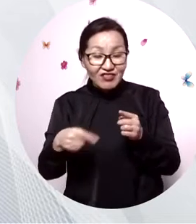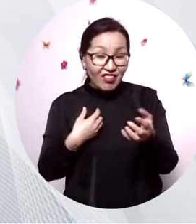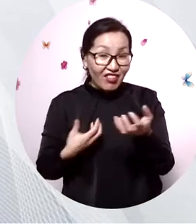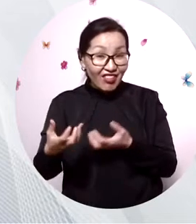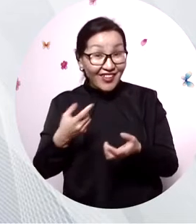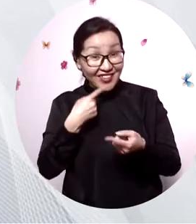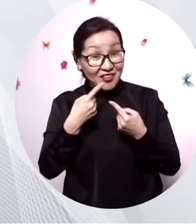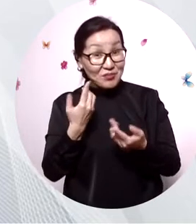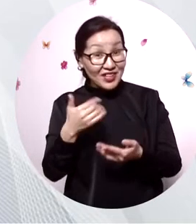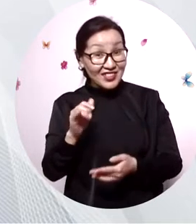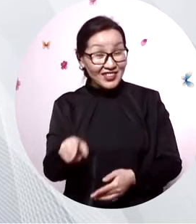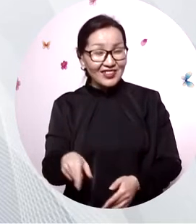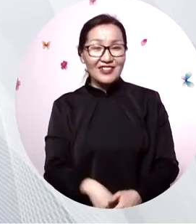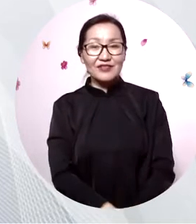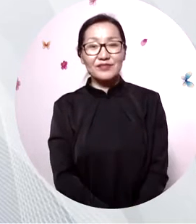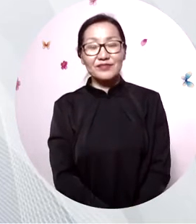авиасын тухай бас ярилцсан шүү дээ.